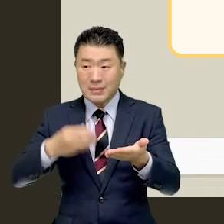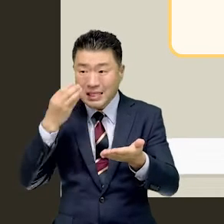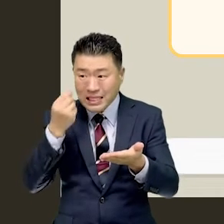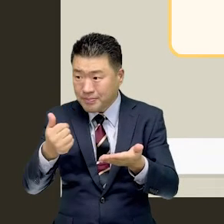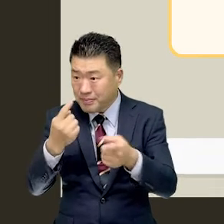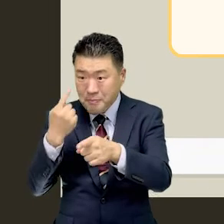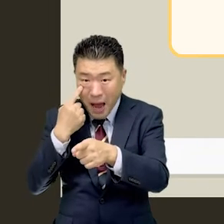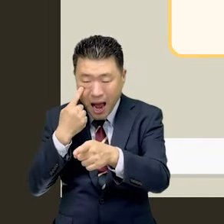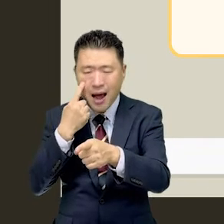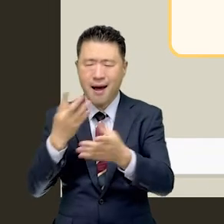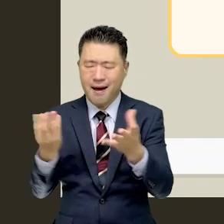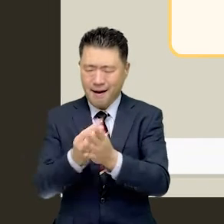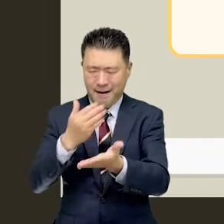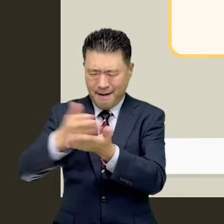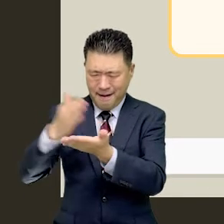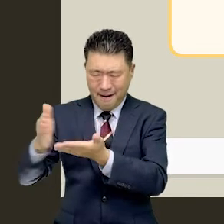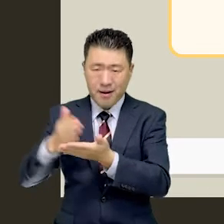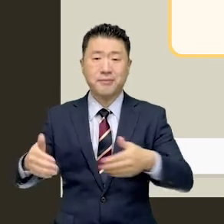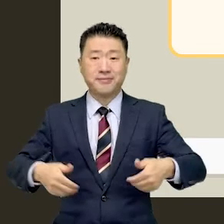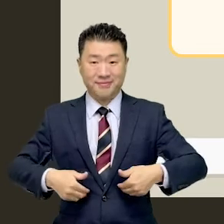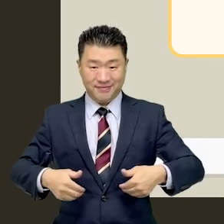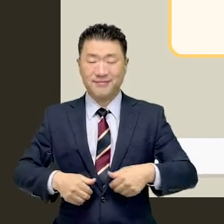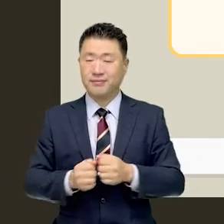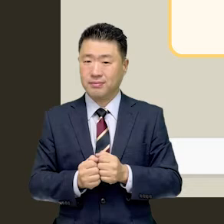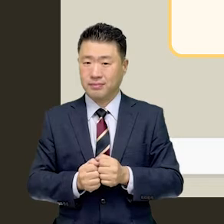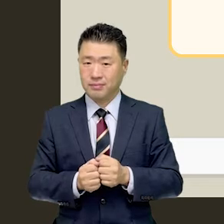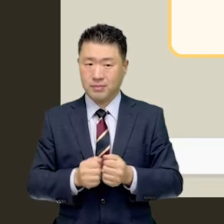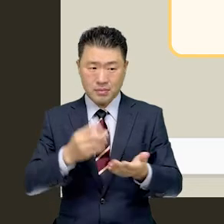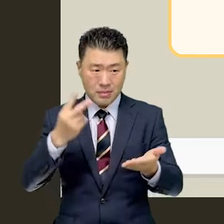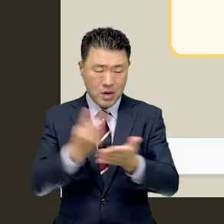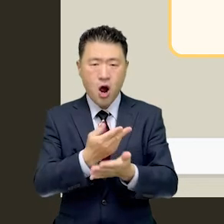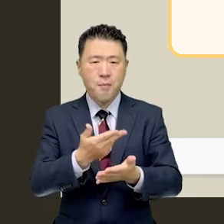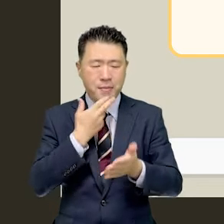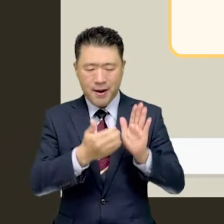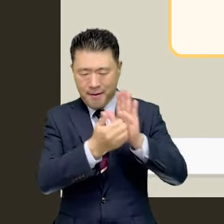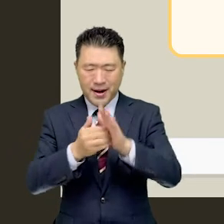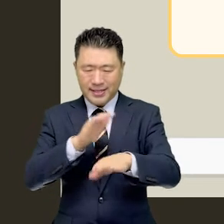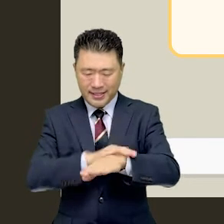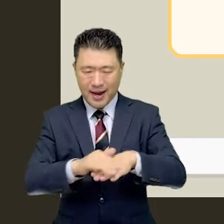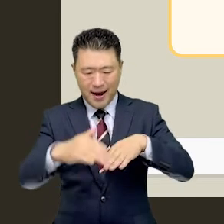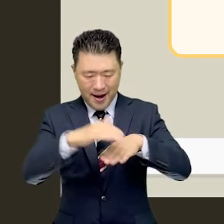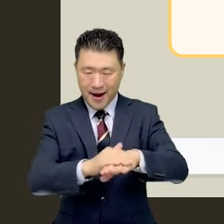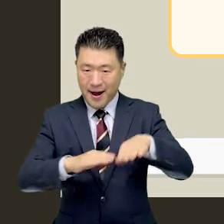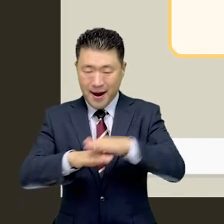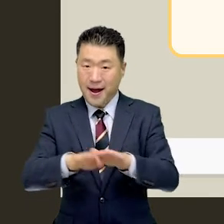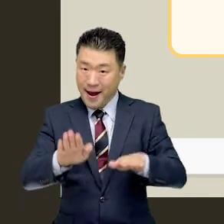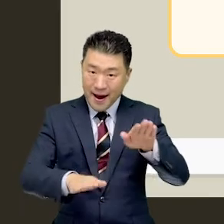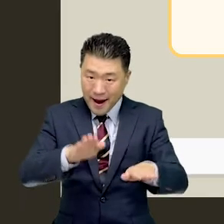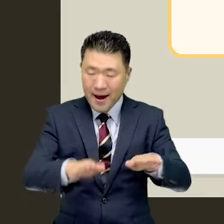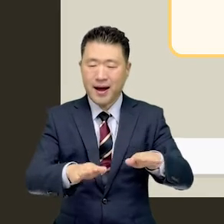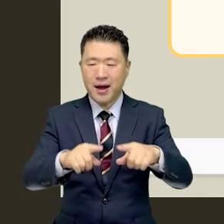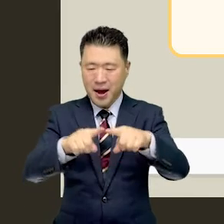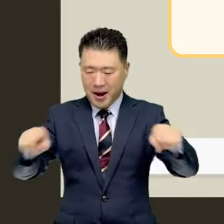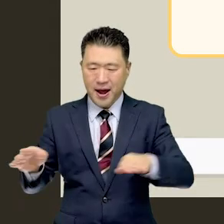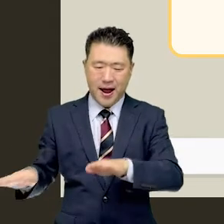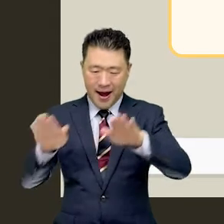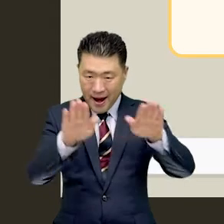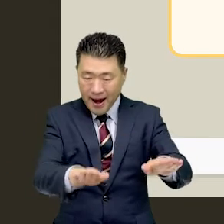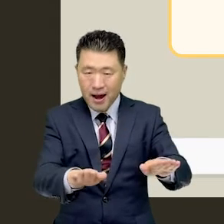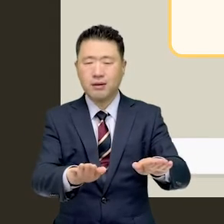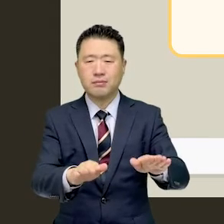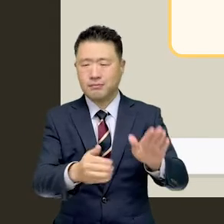수시로 닦아주고 정리합니다. 미끄럼 방지 신발이나 매트 등을 사용해 미끄러져 넘어지는 것을